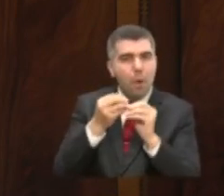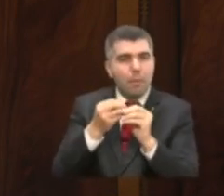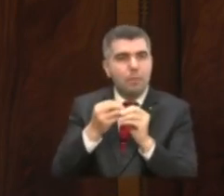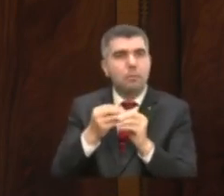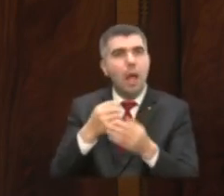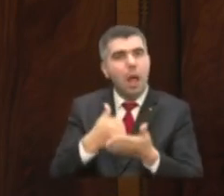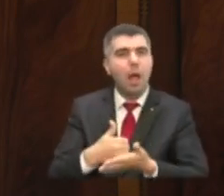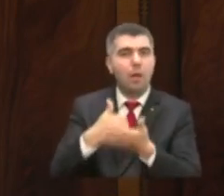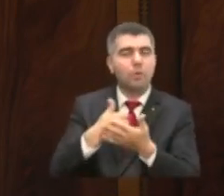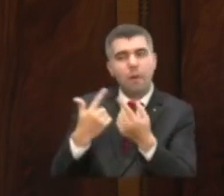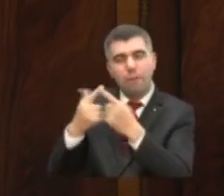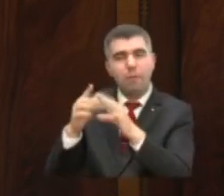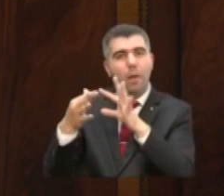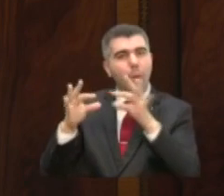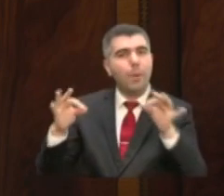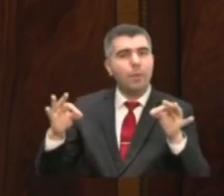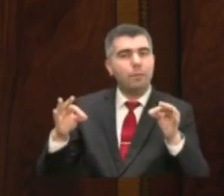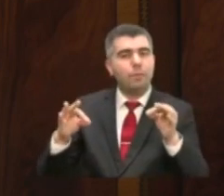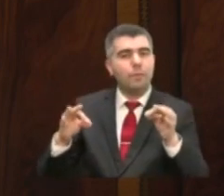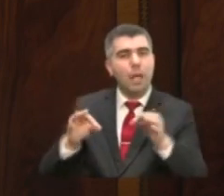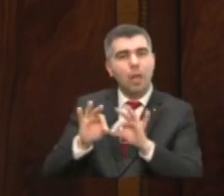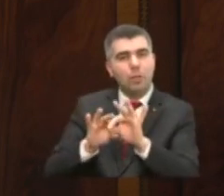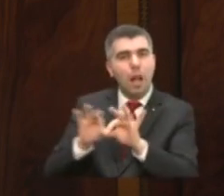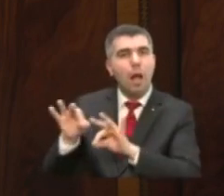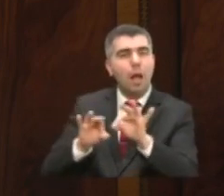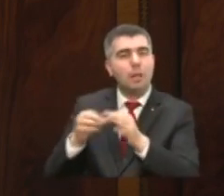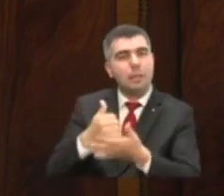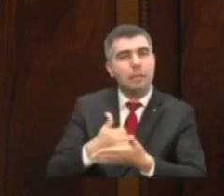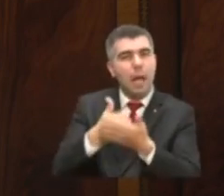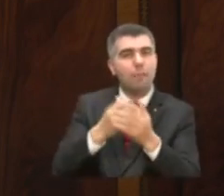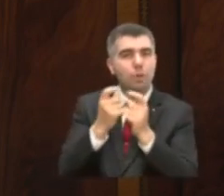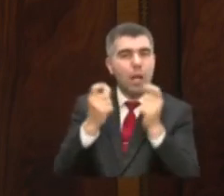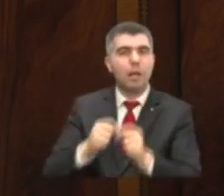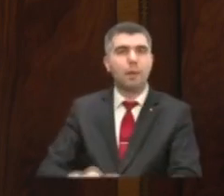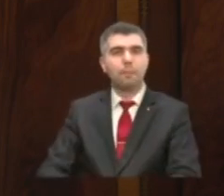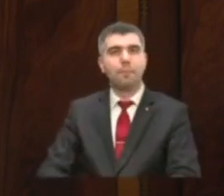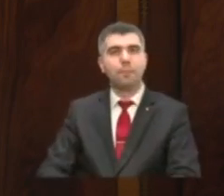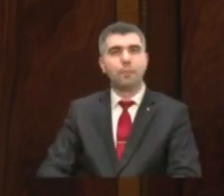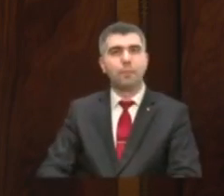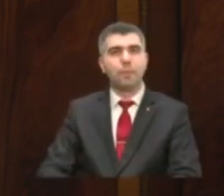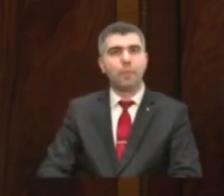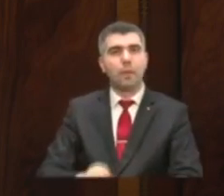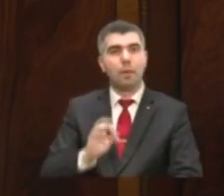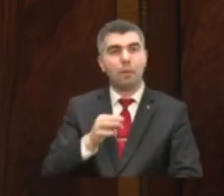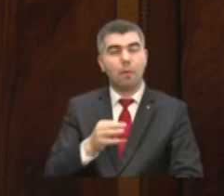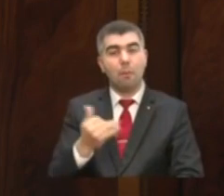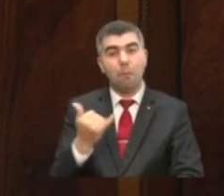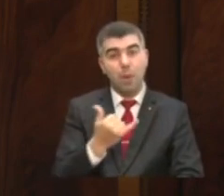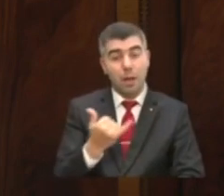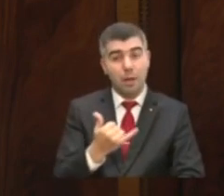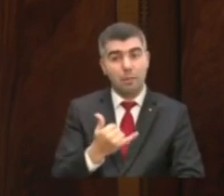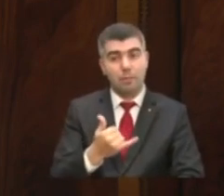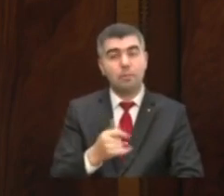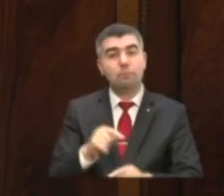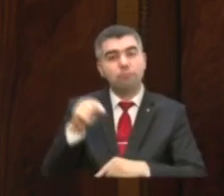إذن هناك عدد من الإجراءات عملية لدعم هذه المقاولة، لكن هنا لا بد أن أشير إلى قضية. صحيح أن